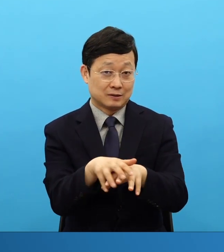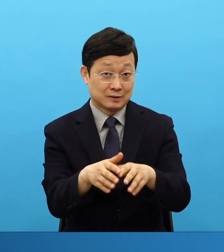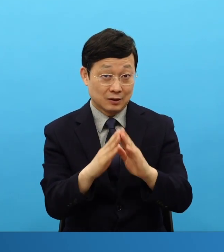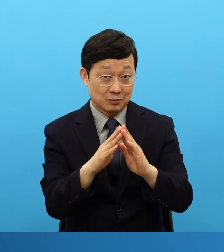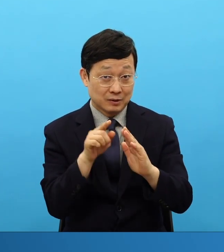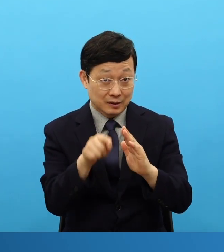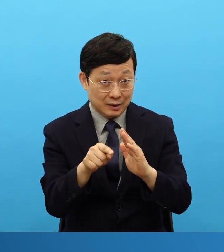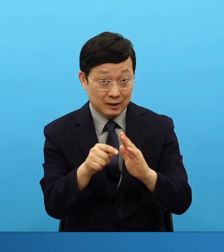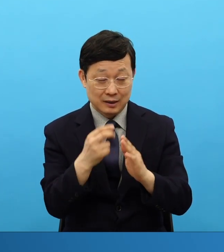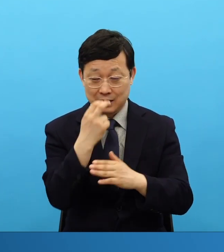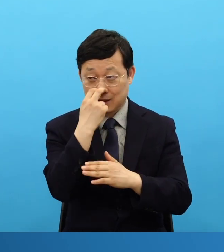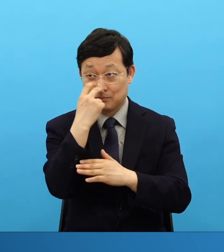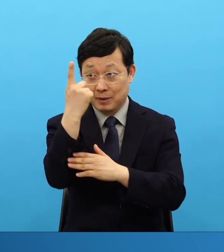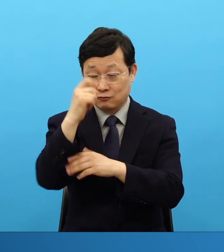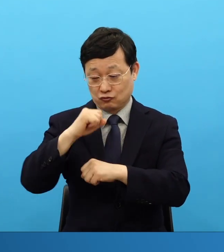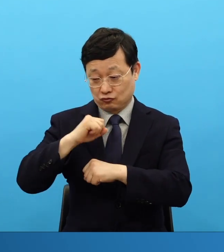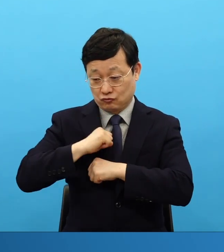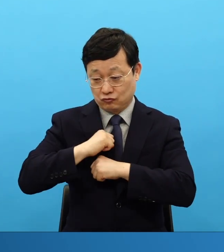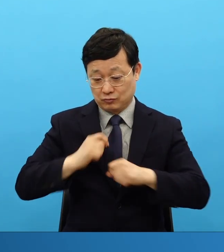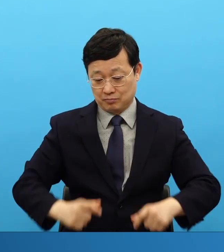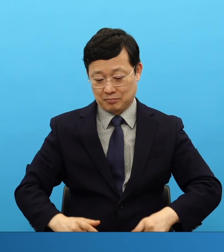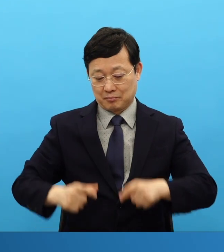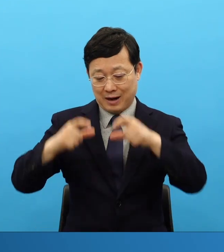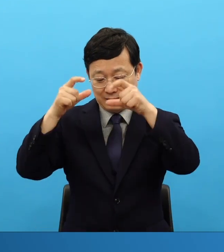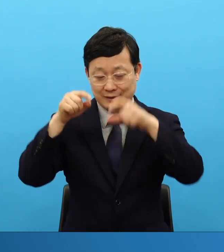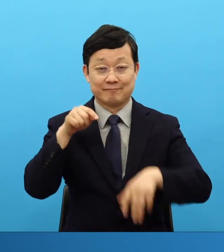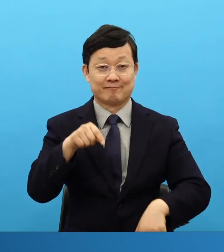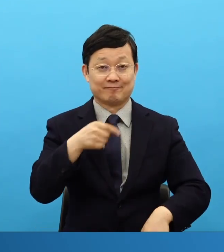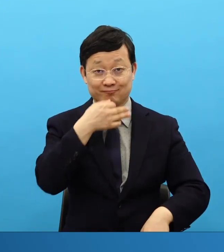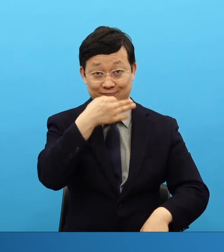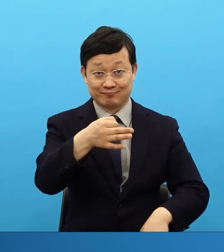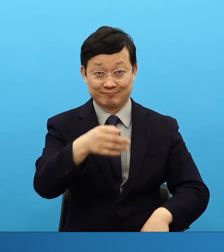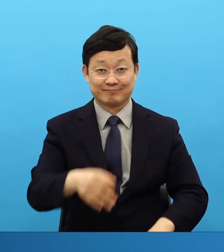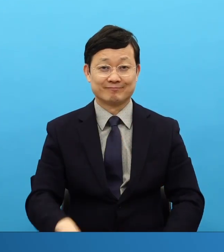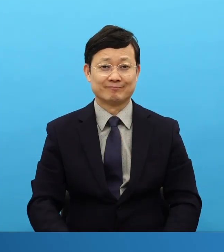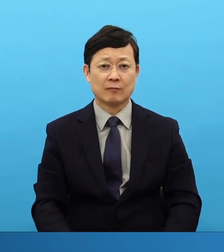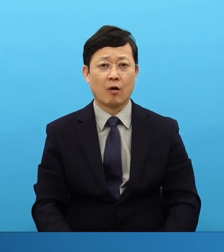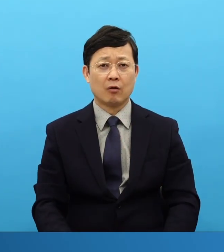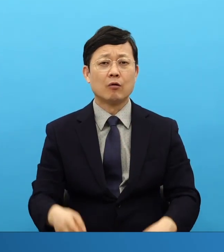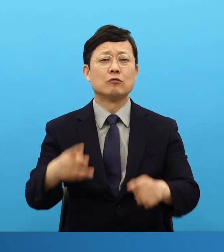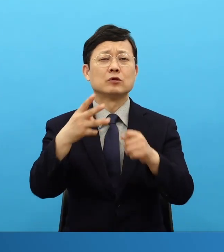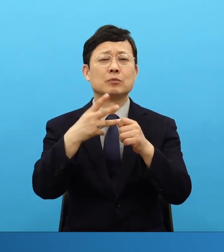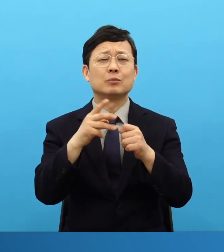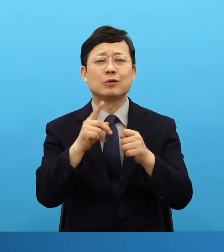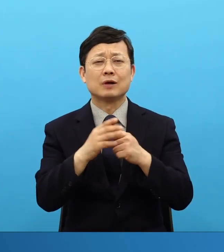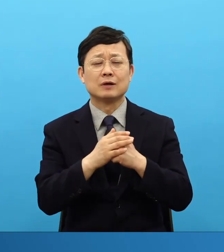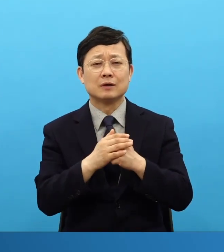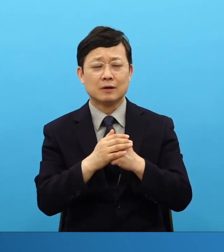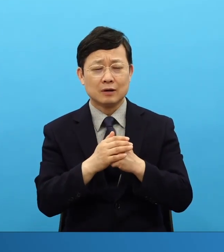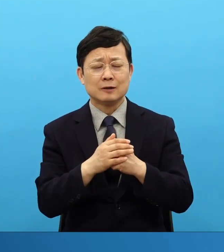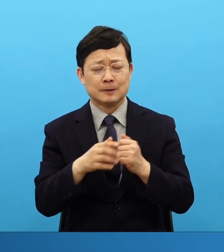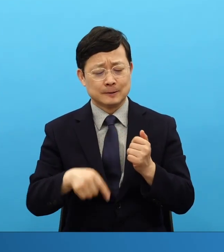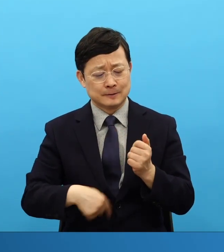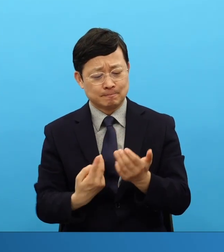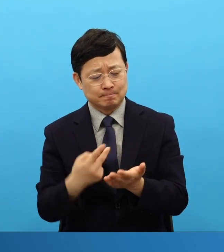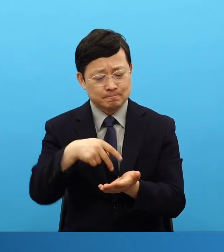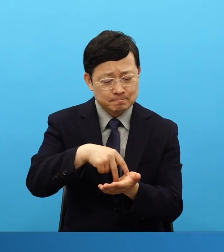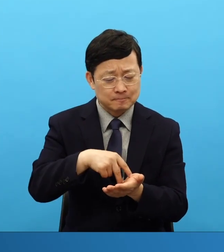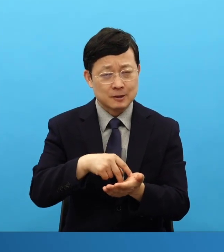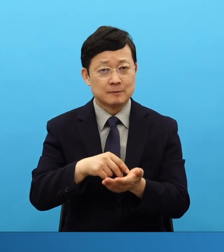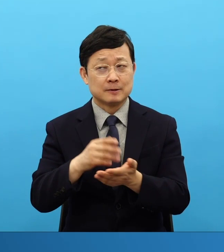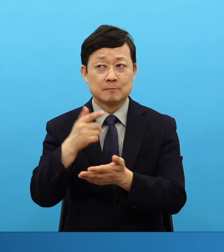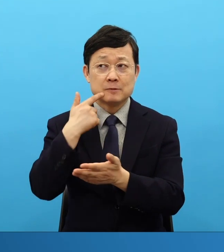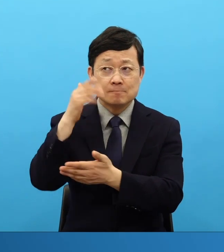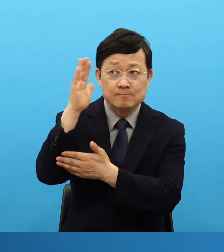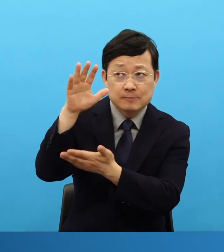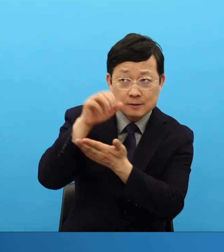보고 파수망대라고 합니다. That is what we call the watchtower. 그걸 끝난 게 아니에요. And it doesn't just 스스로 enter. 이제 일어나서 강단